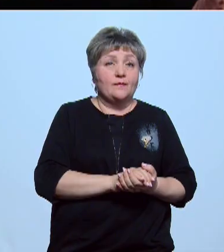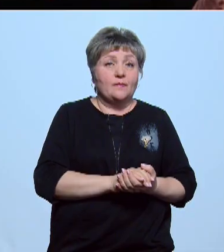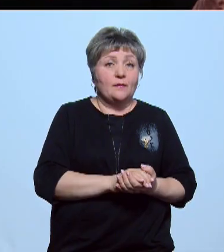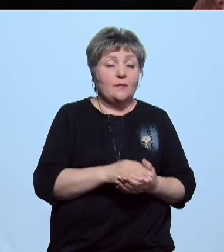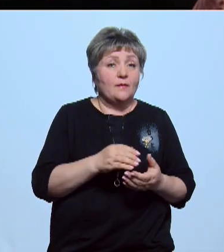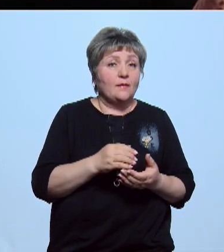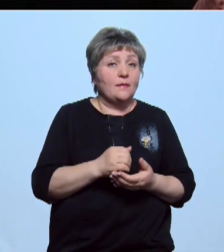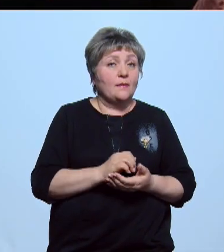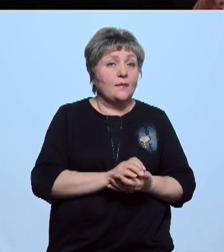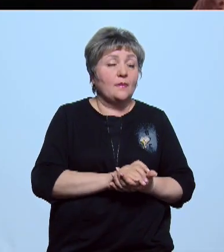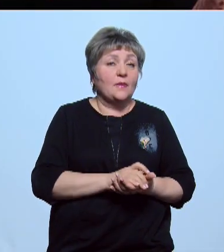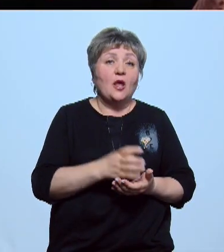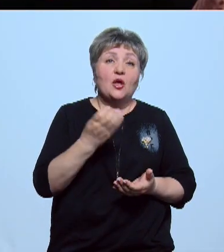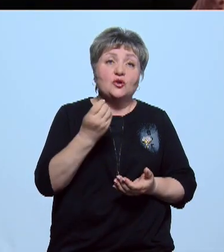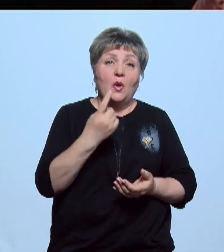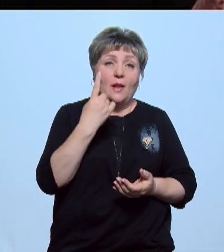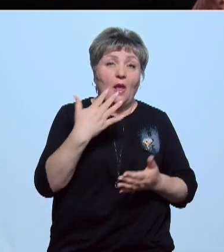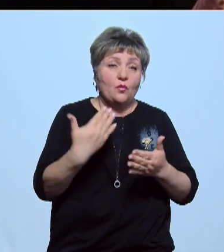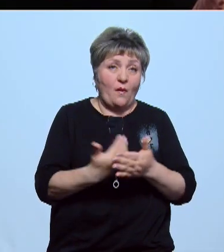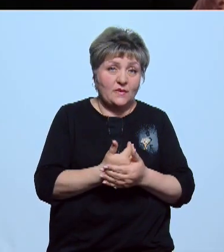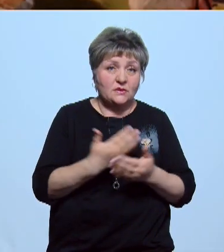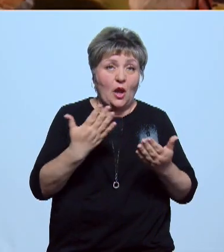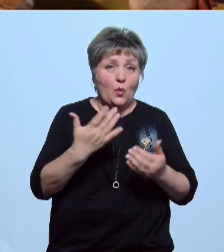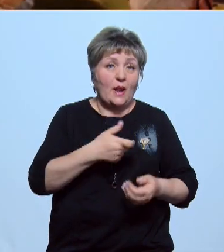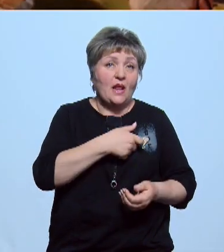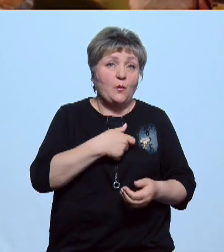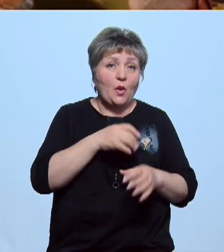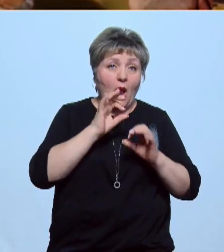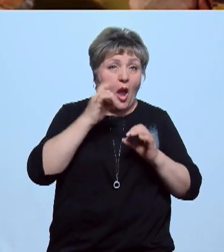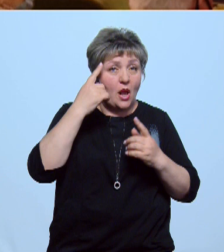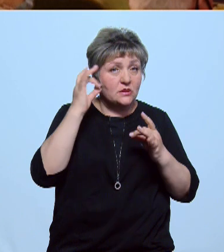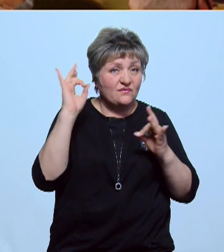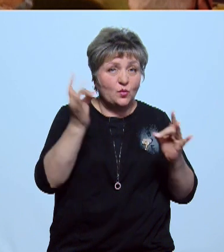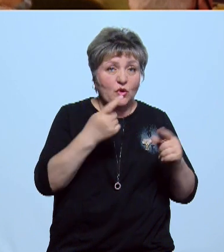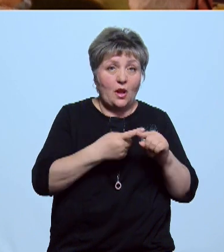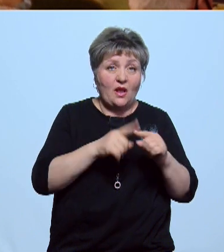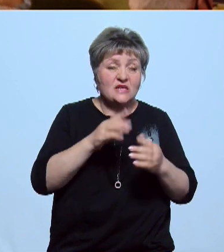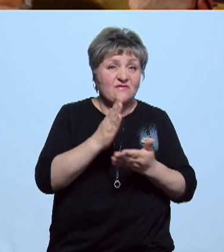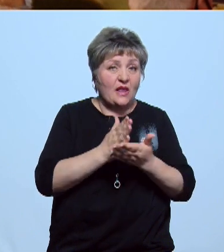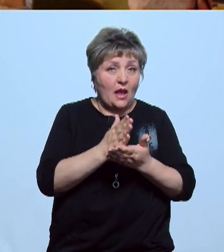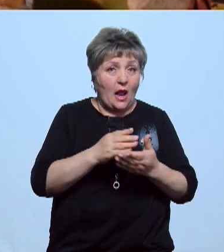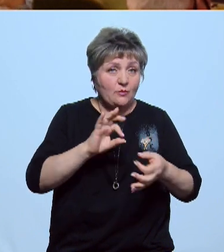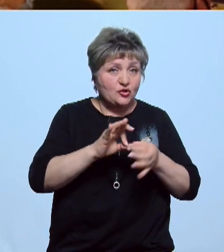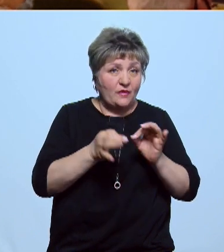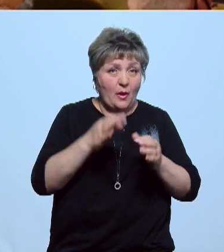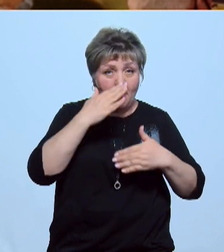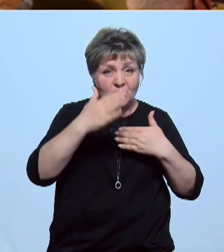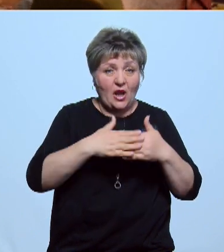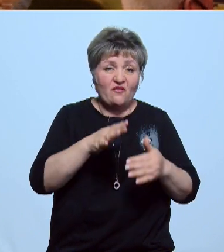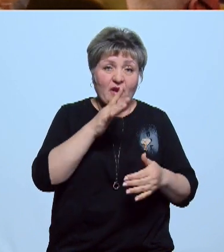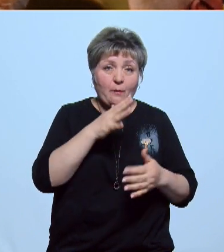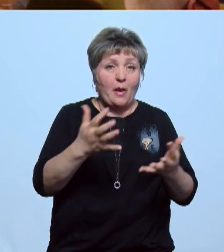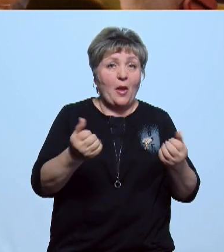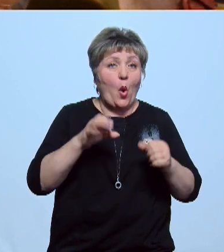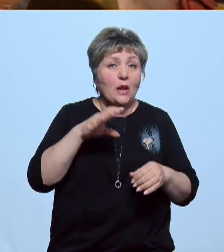не может. У нас есть возможность... И еще одна новость, которую депутат озвучил во время встречи с ветеранами. Ижевск в ближайшее время получит